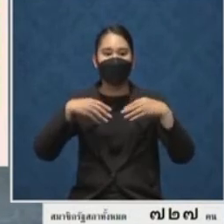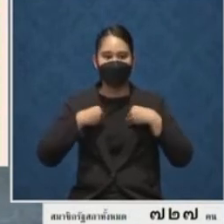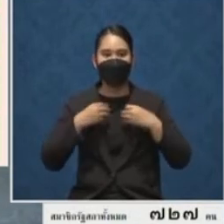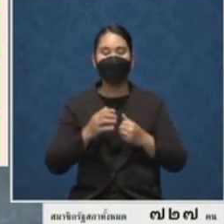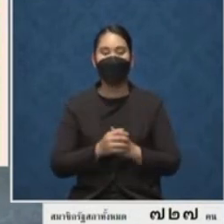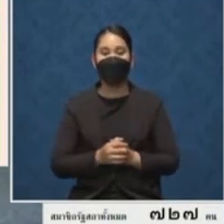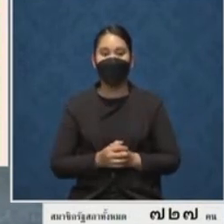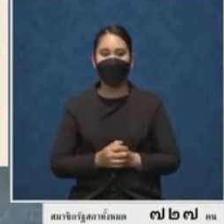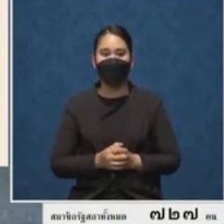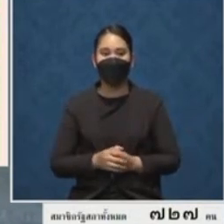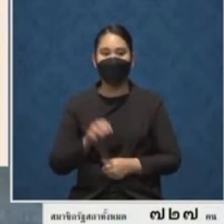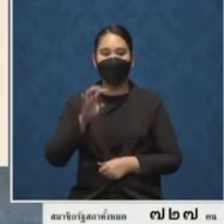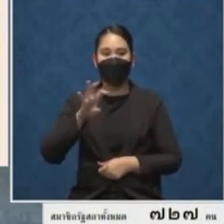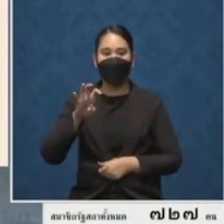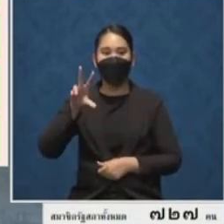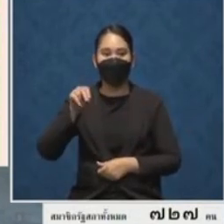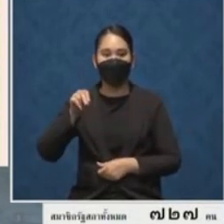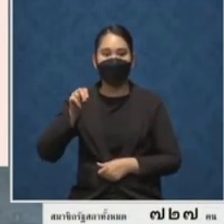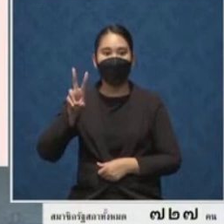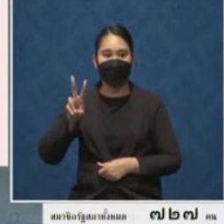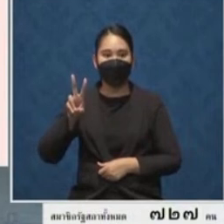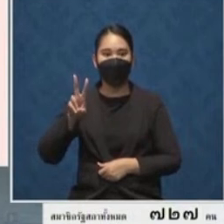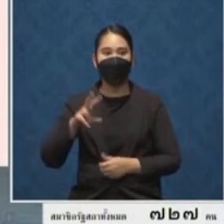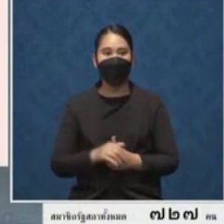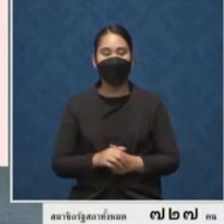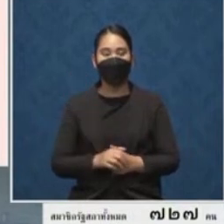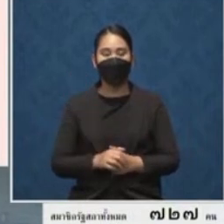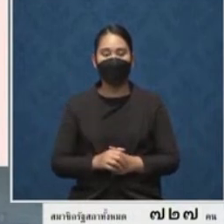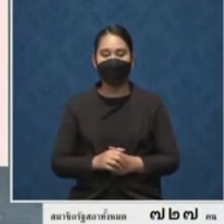432นายรุ่งโรจน์ทองศรี